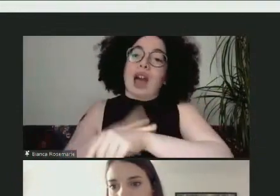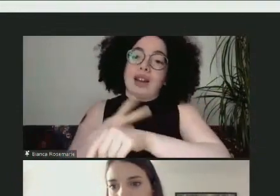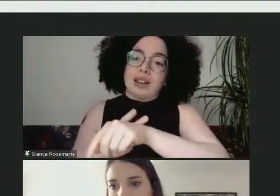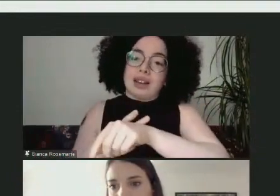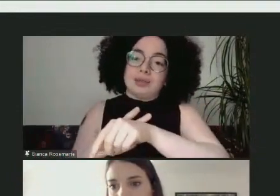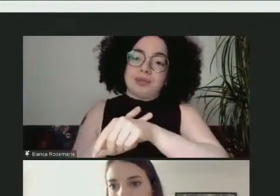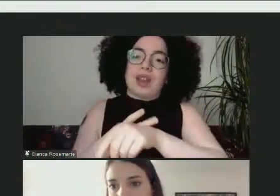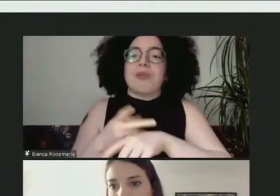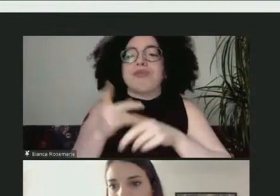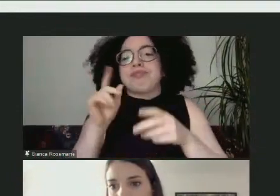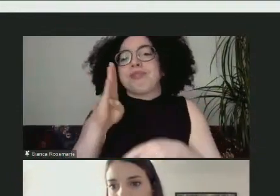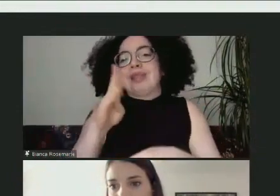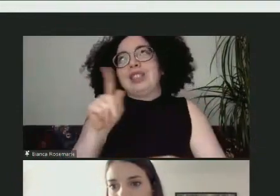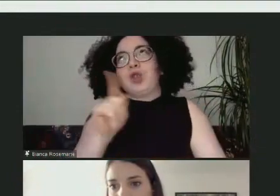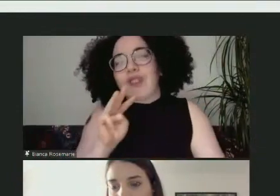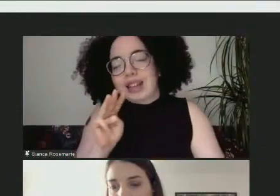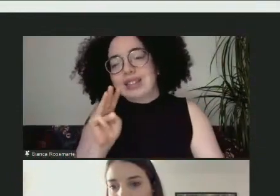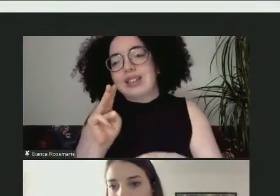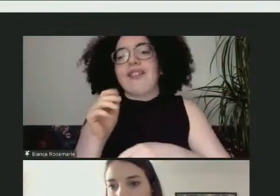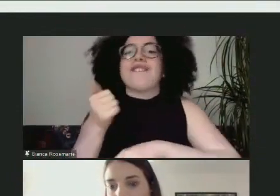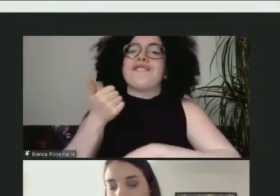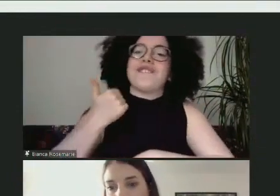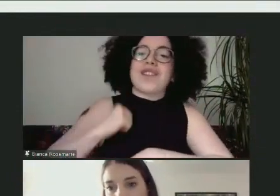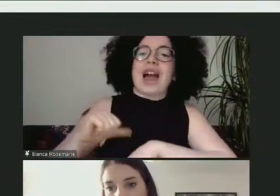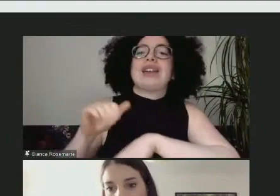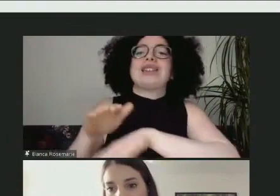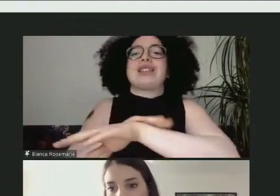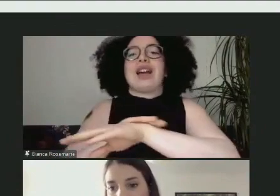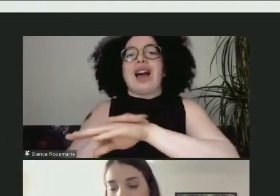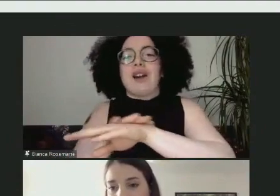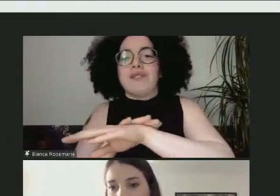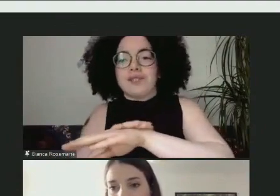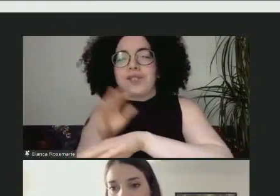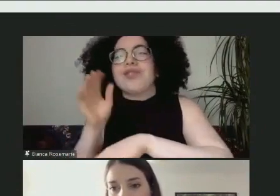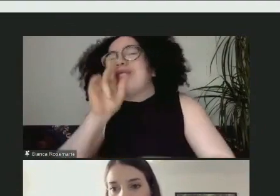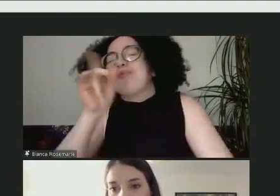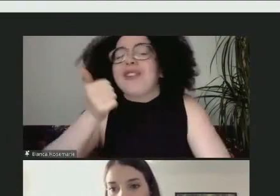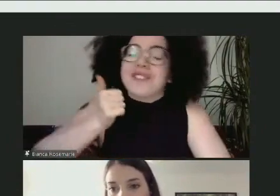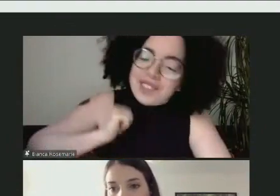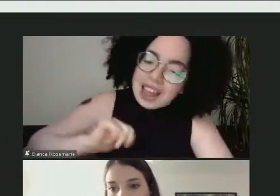Vitiligo heißt eben, die ist eine Hautkrankheit, auch die